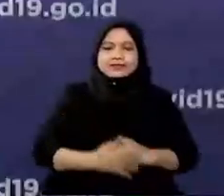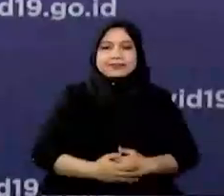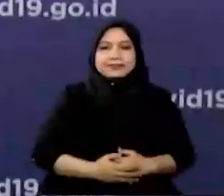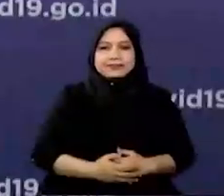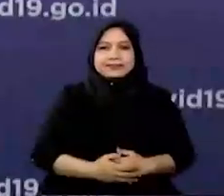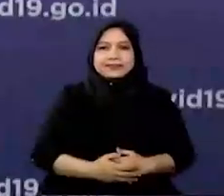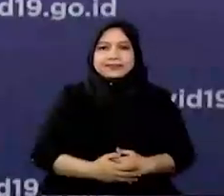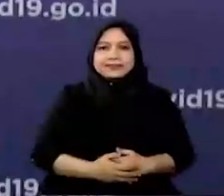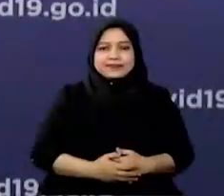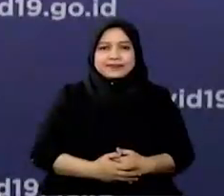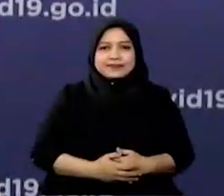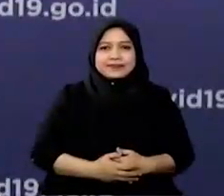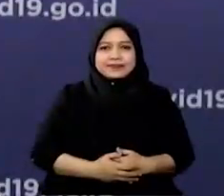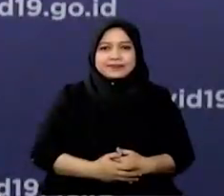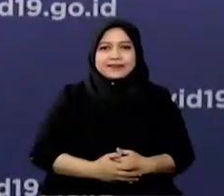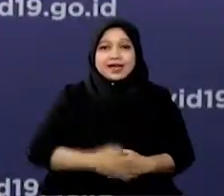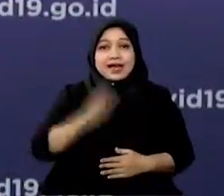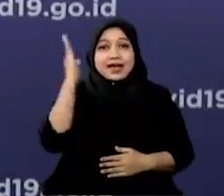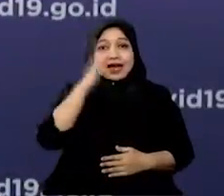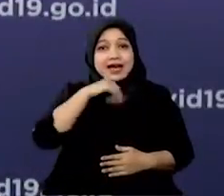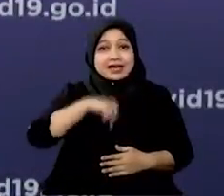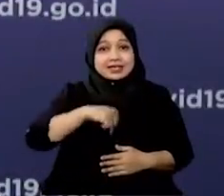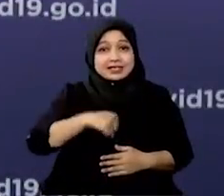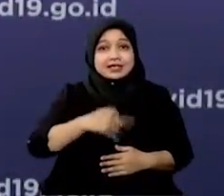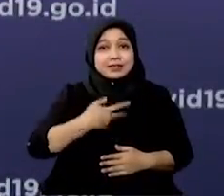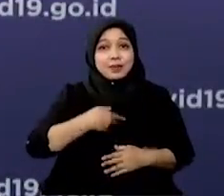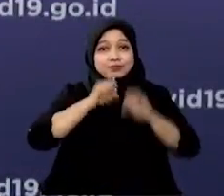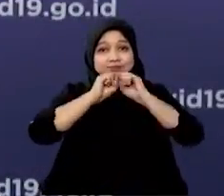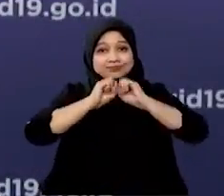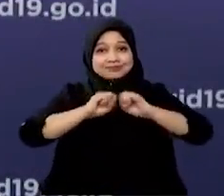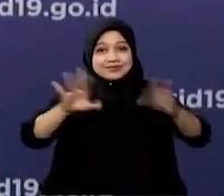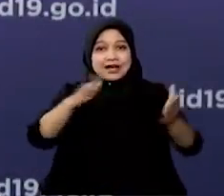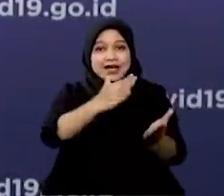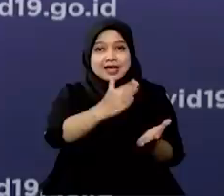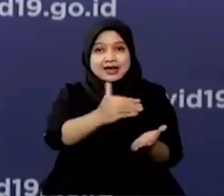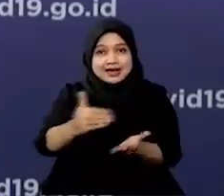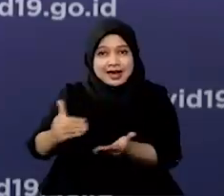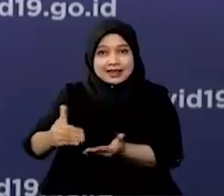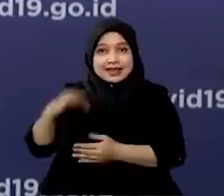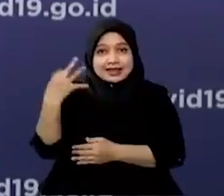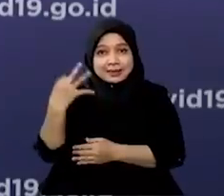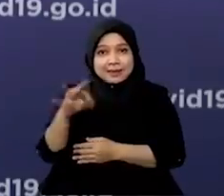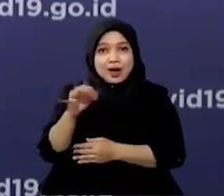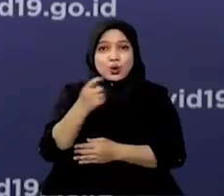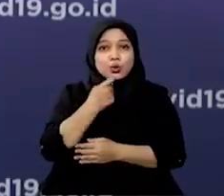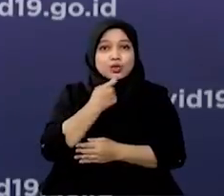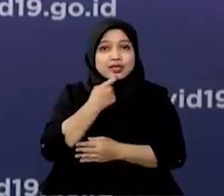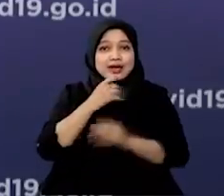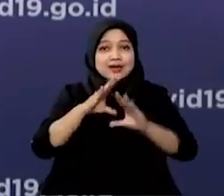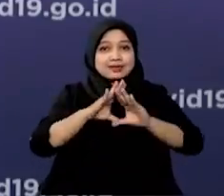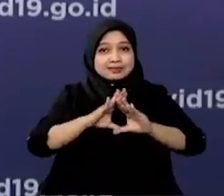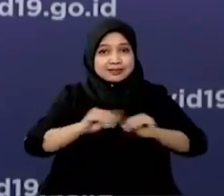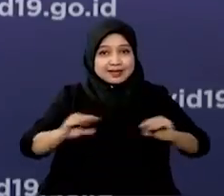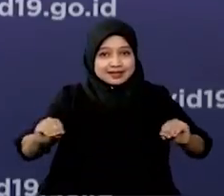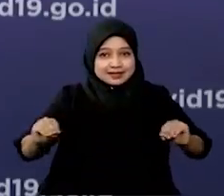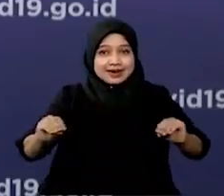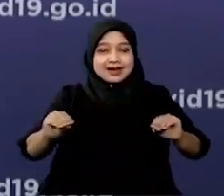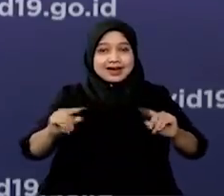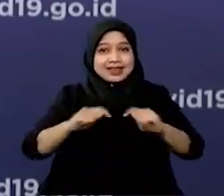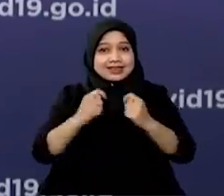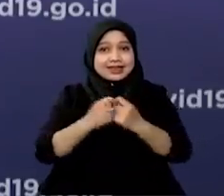Hai saudara-saudara Hari ini saya akan melakukan update data terkait dengan kinerja kesehatan